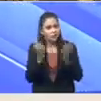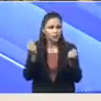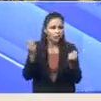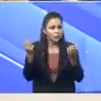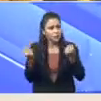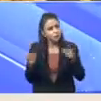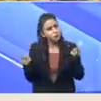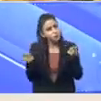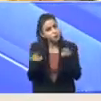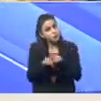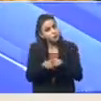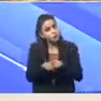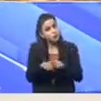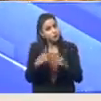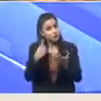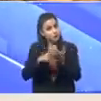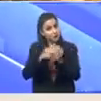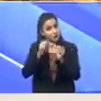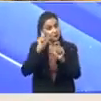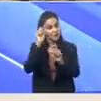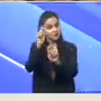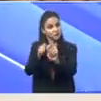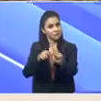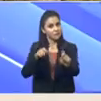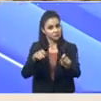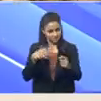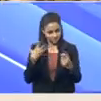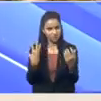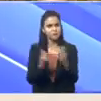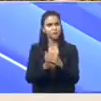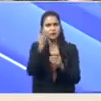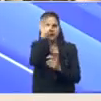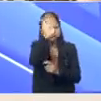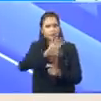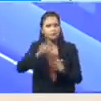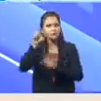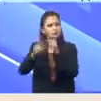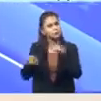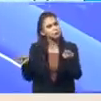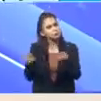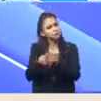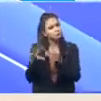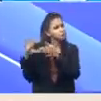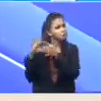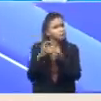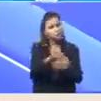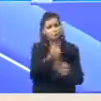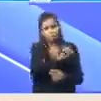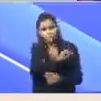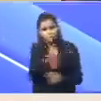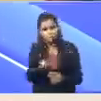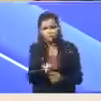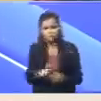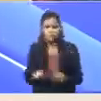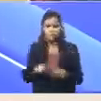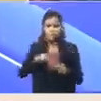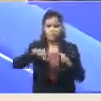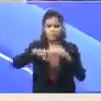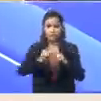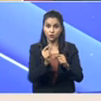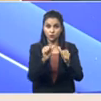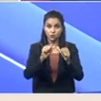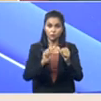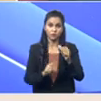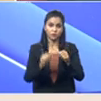समर्पण जो रामायण के प्रति हमारे मन में है। इसी तरह कुवैत में श्री